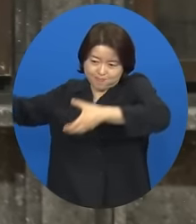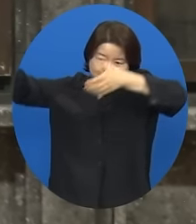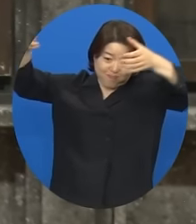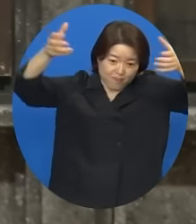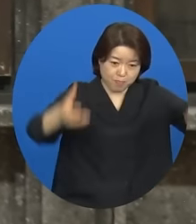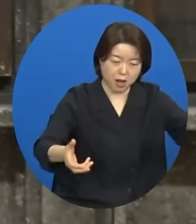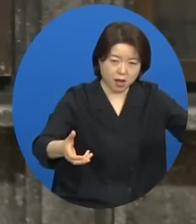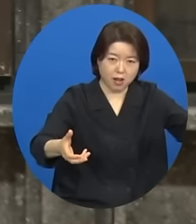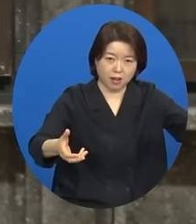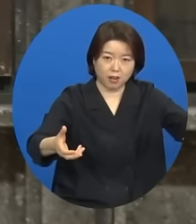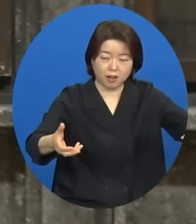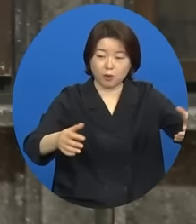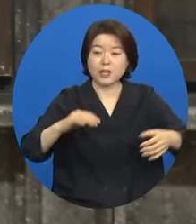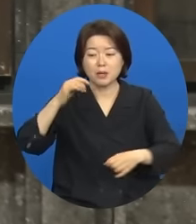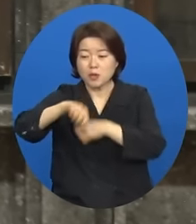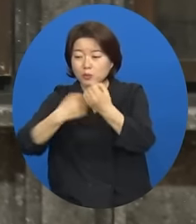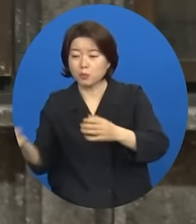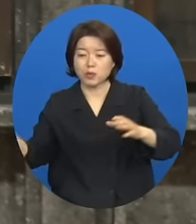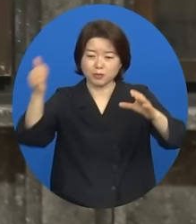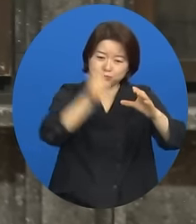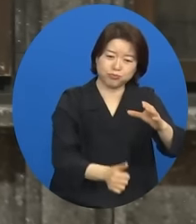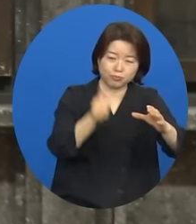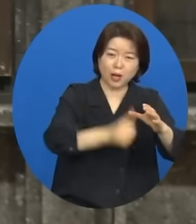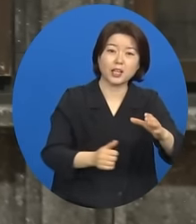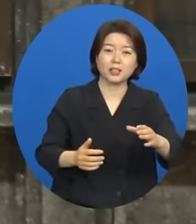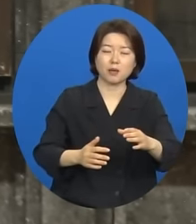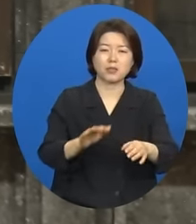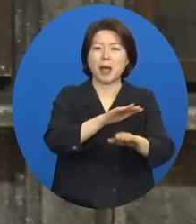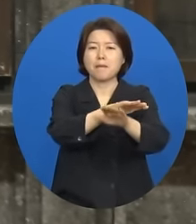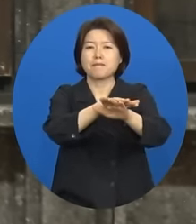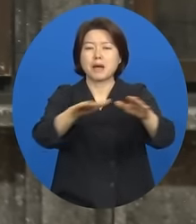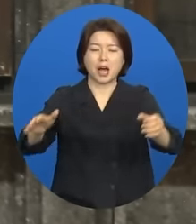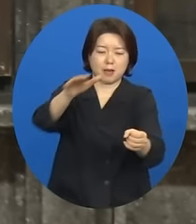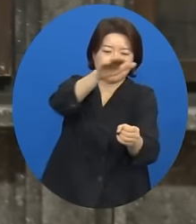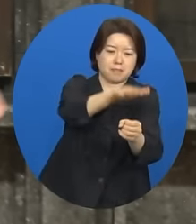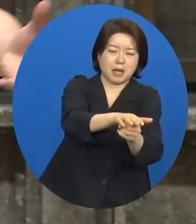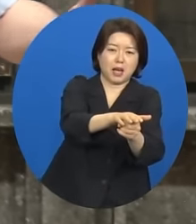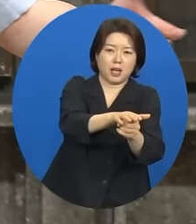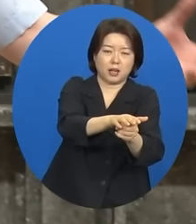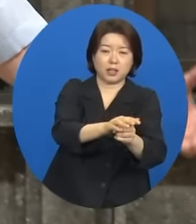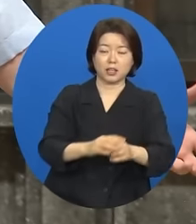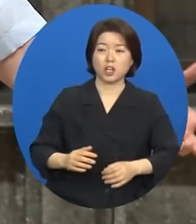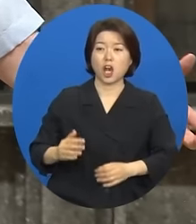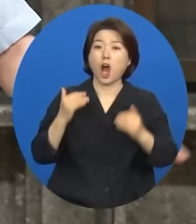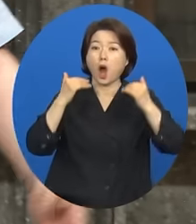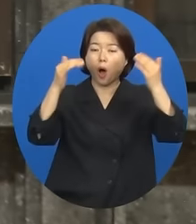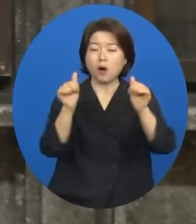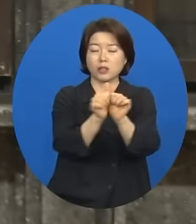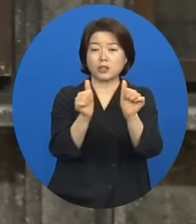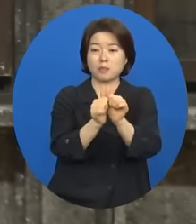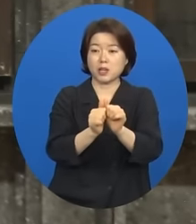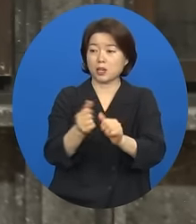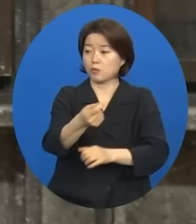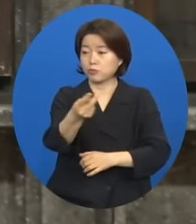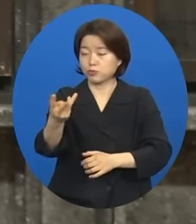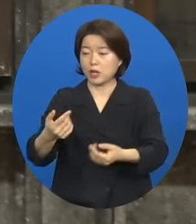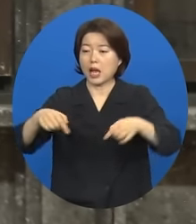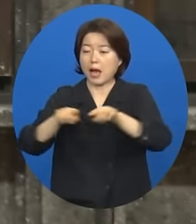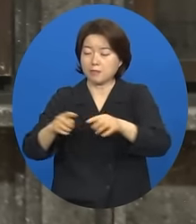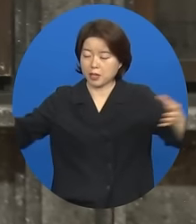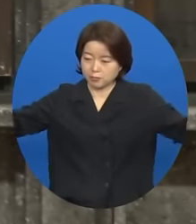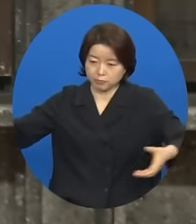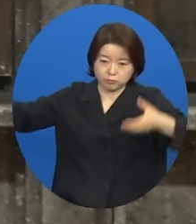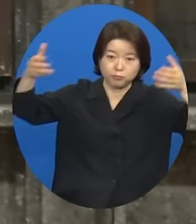그걸 가려놔요. 얼마나 무거운지 성인 몇 명이 들어다가 같이 옮겨 겨우 옮길 수 있는 거. 근데 그 장면 가까이